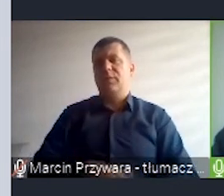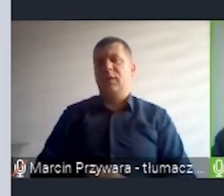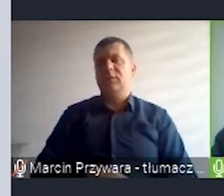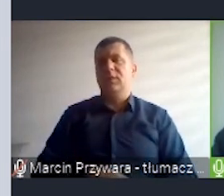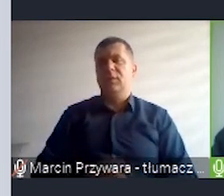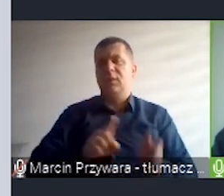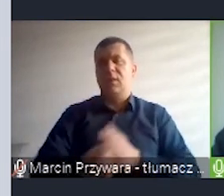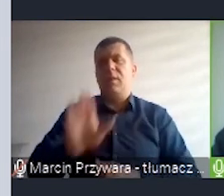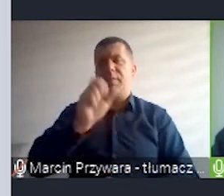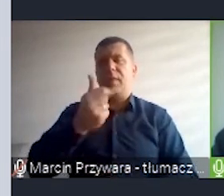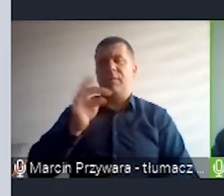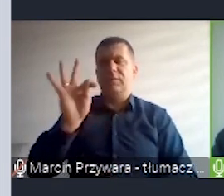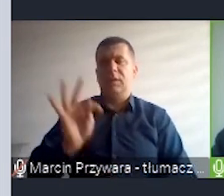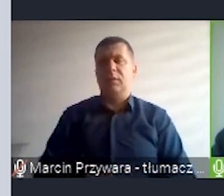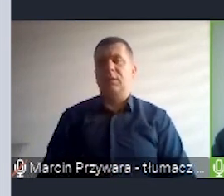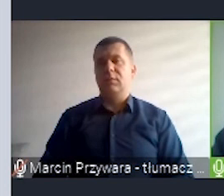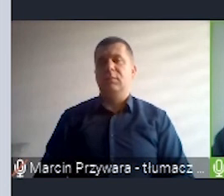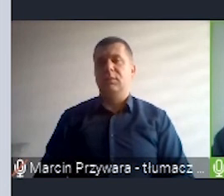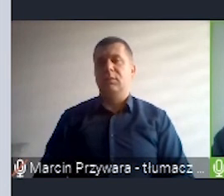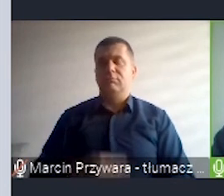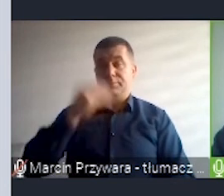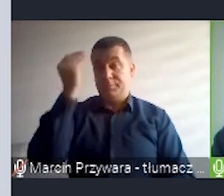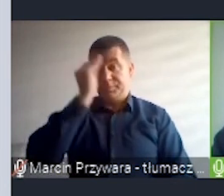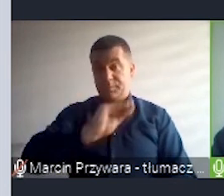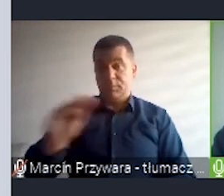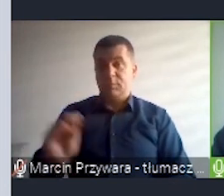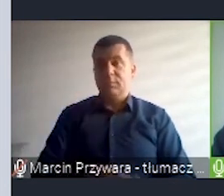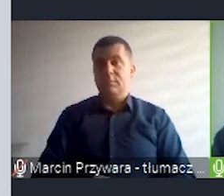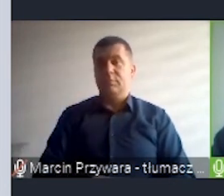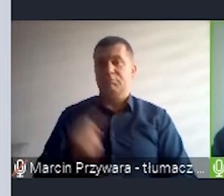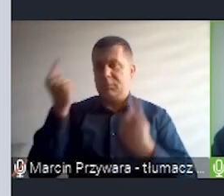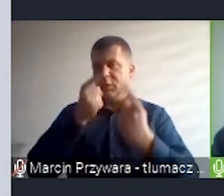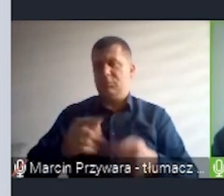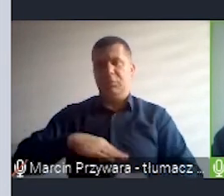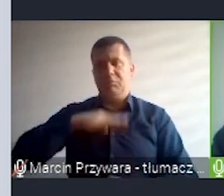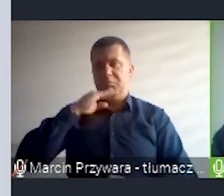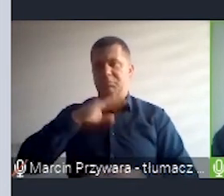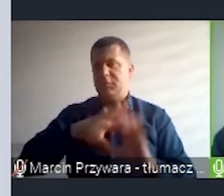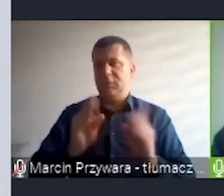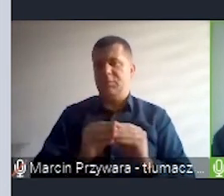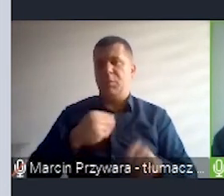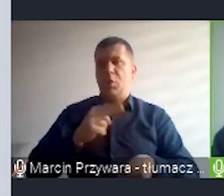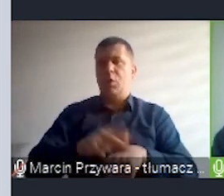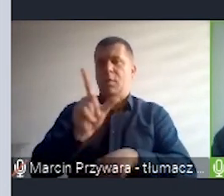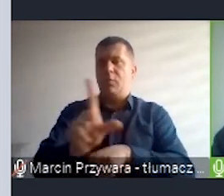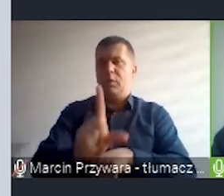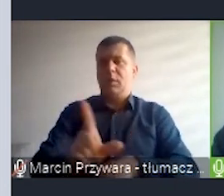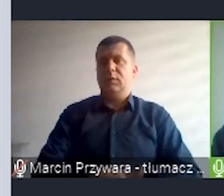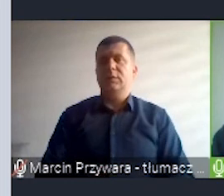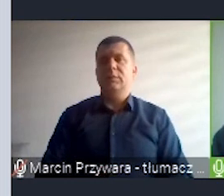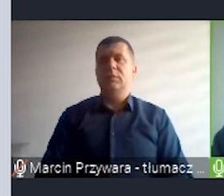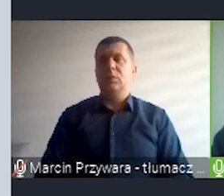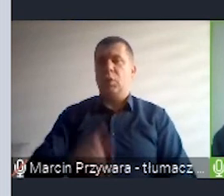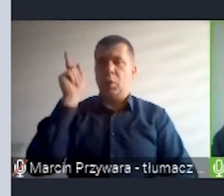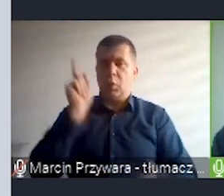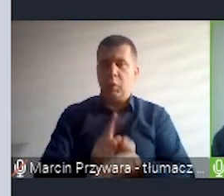dla beneficjenta. Drodzy, myślę, że to tyle. Mamy godzinę 12.